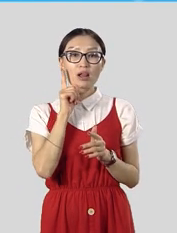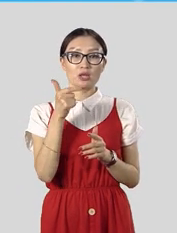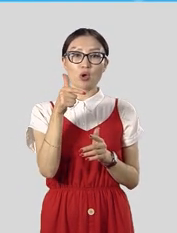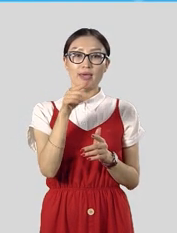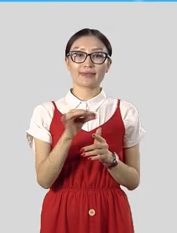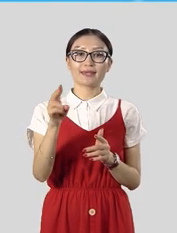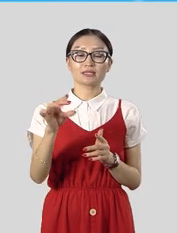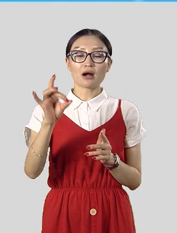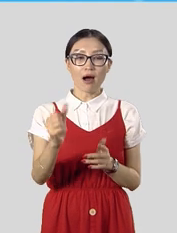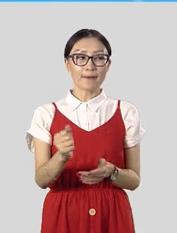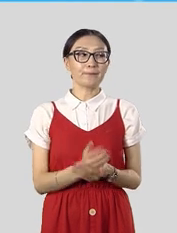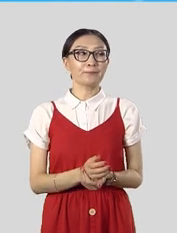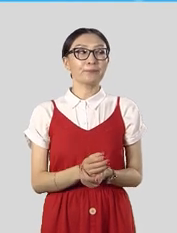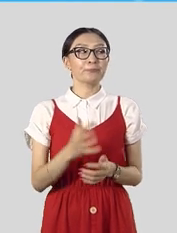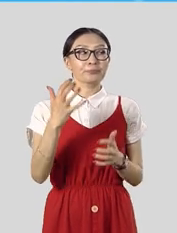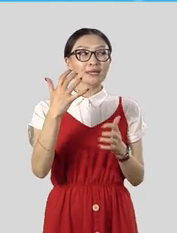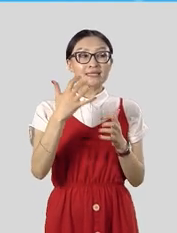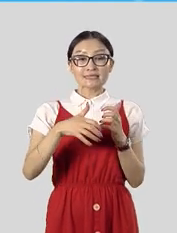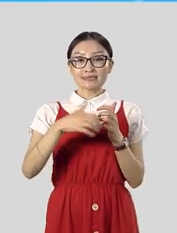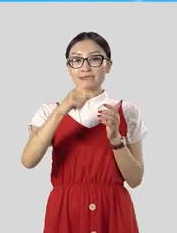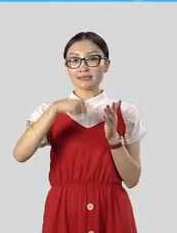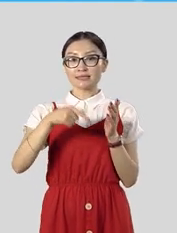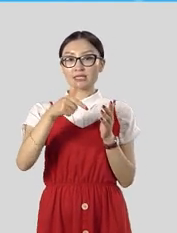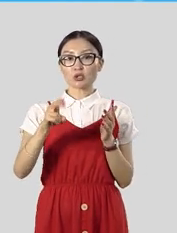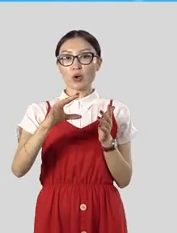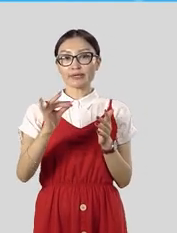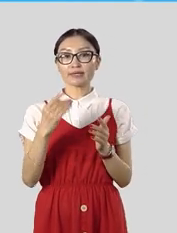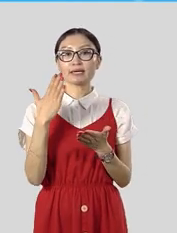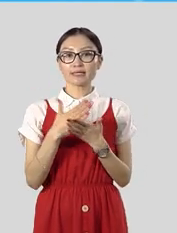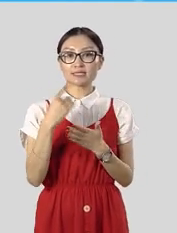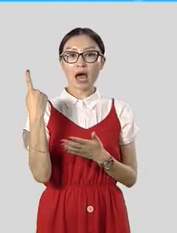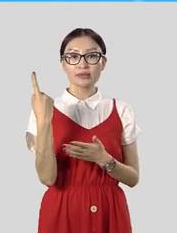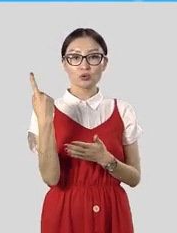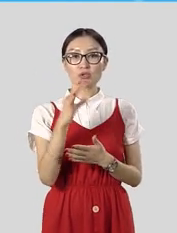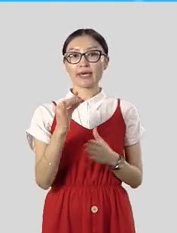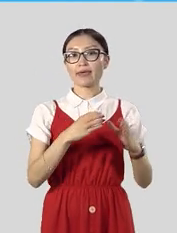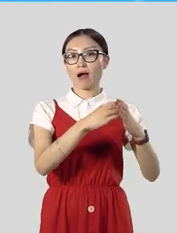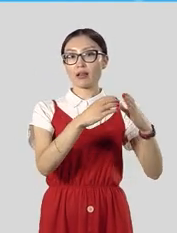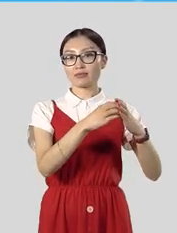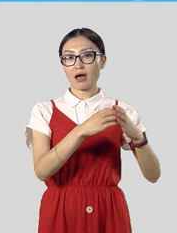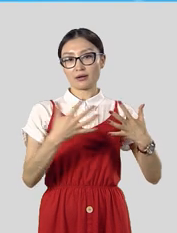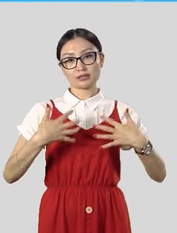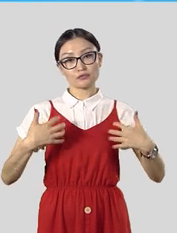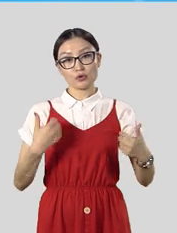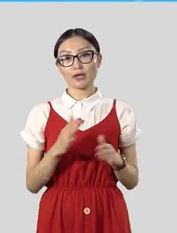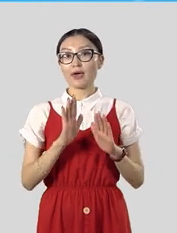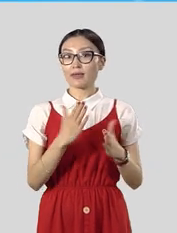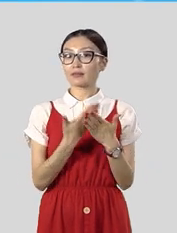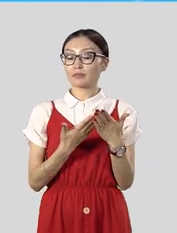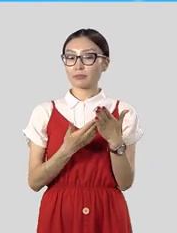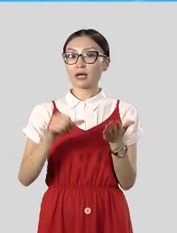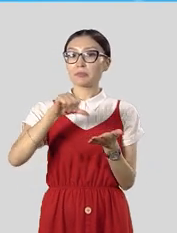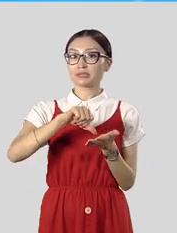гидра. Среди гидроидных имеются одиночные и колониальные животные. Так,